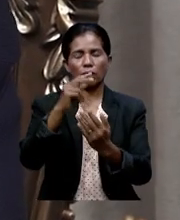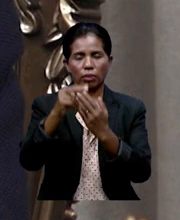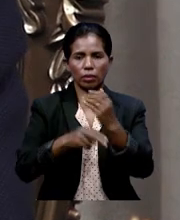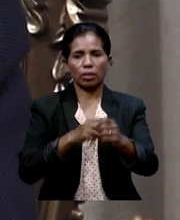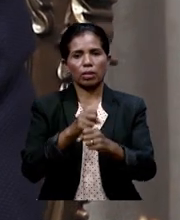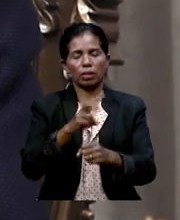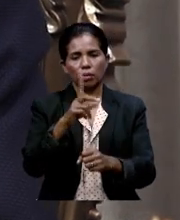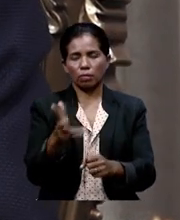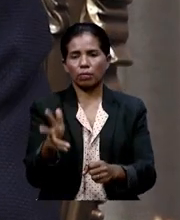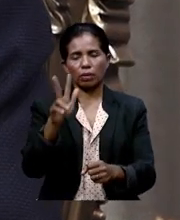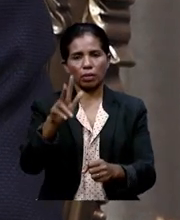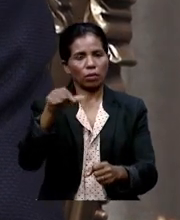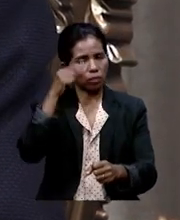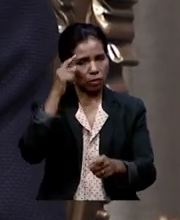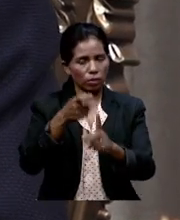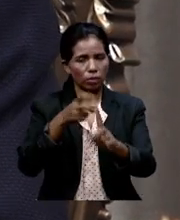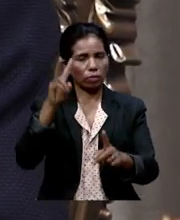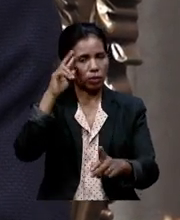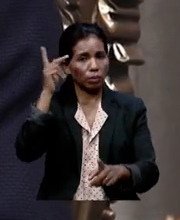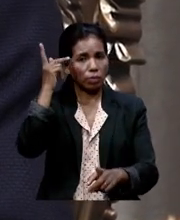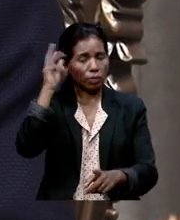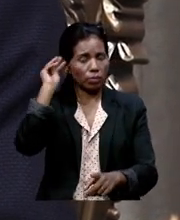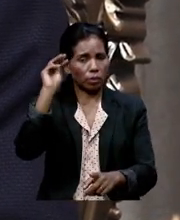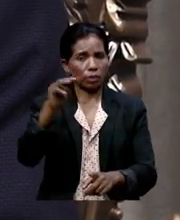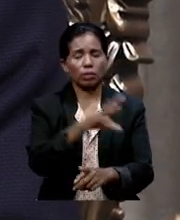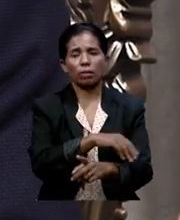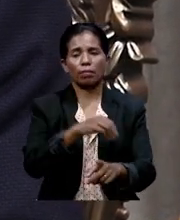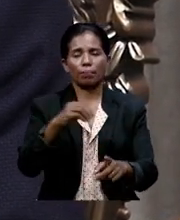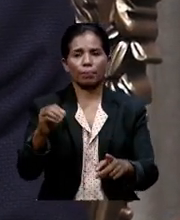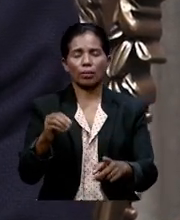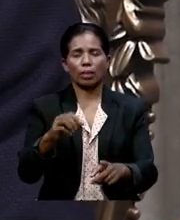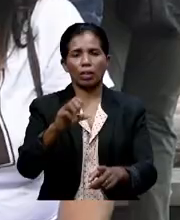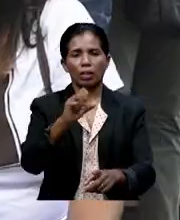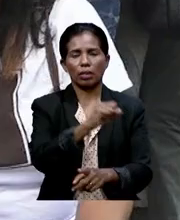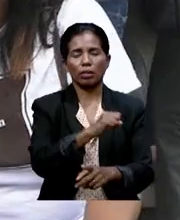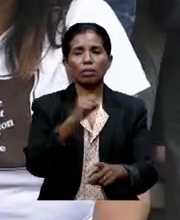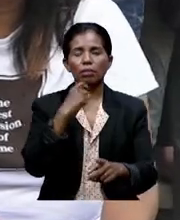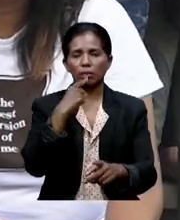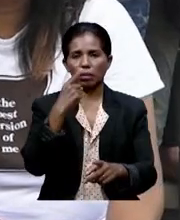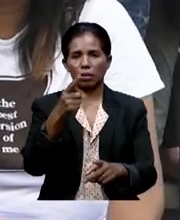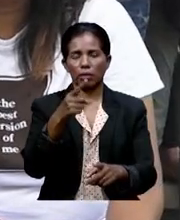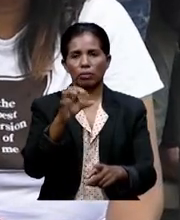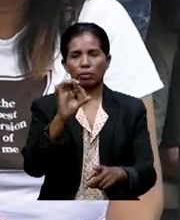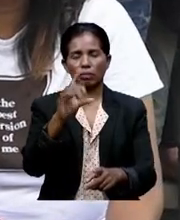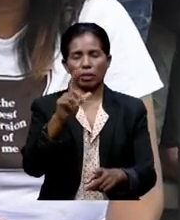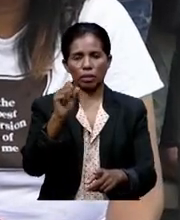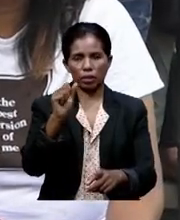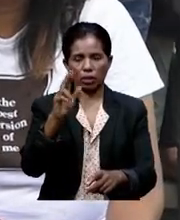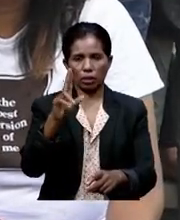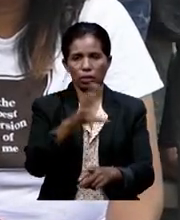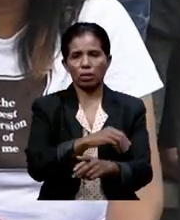roron resin tolu guvern liu si vice primer ministro no ministro coordinador asunto ekonomiku no ministro turismo no ambiente Francisco Alboa